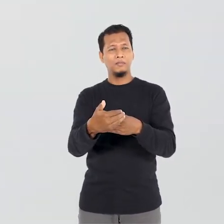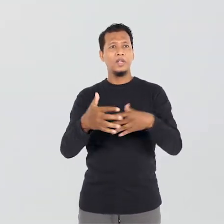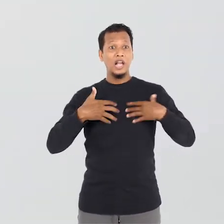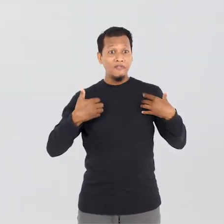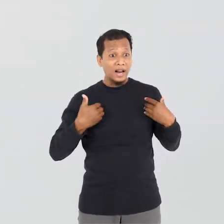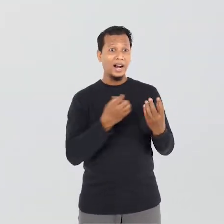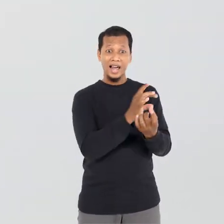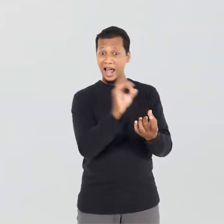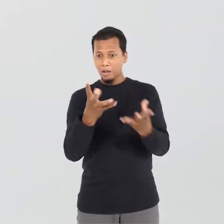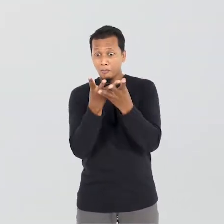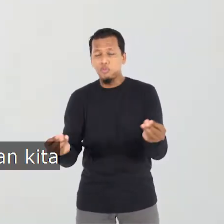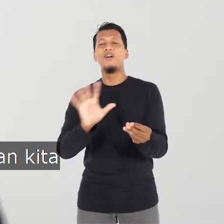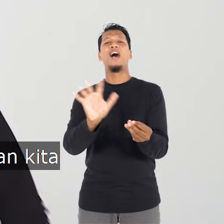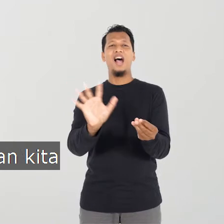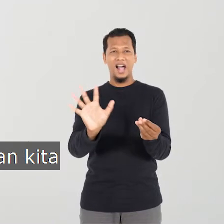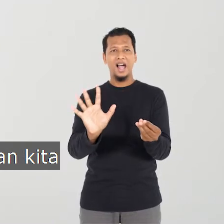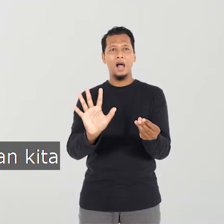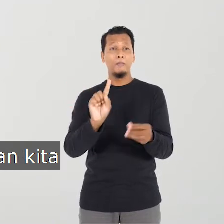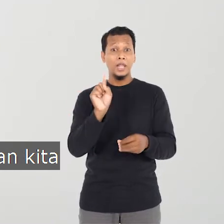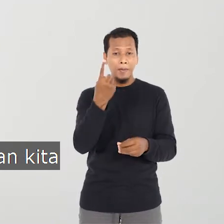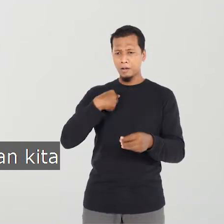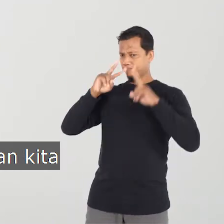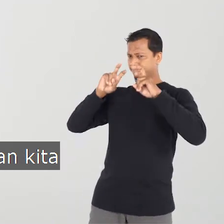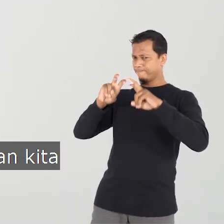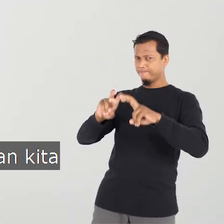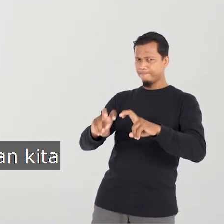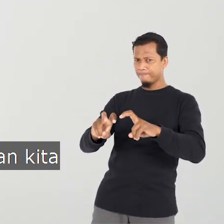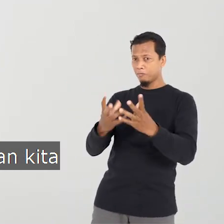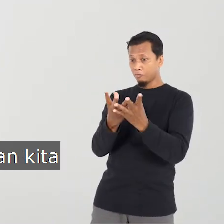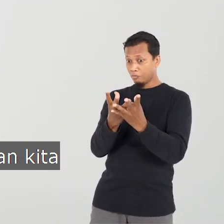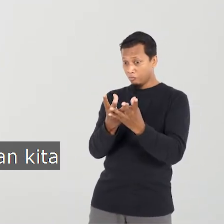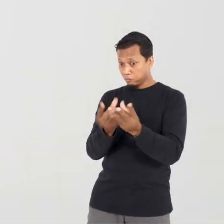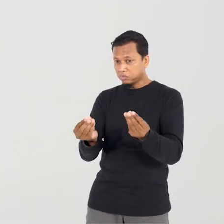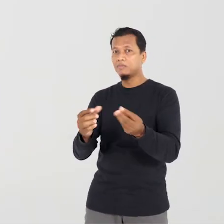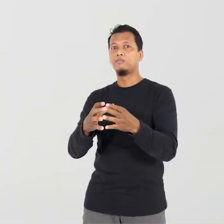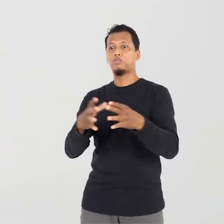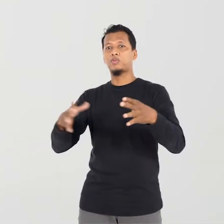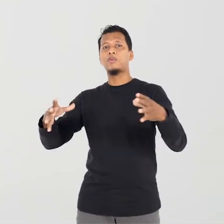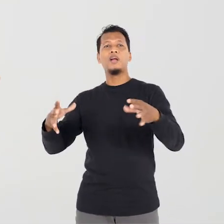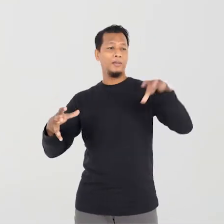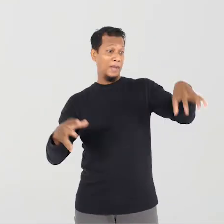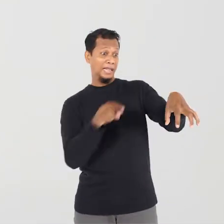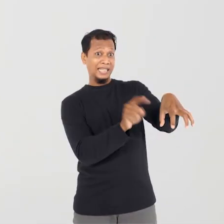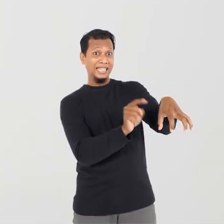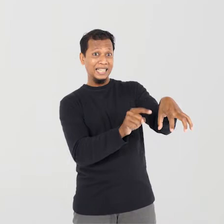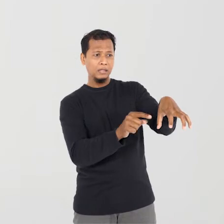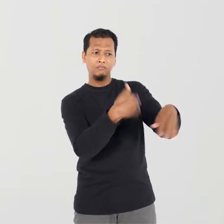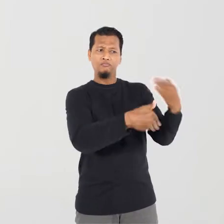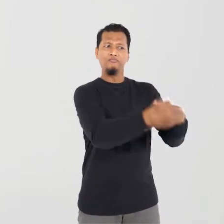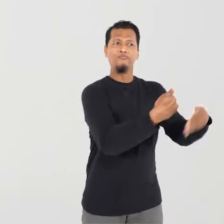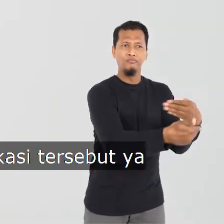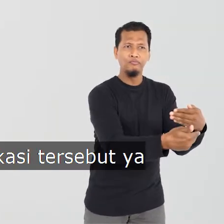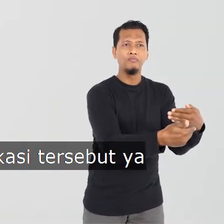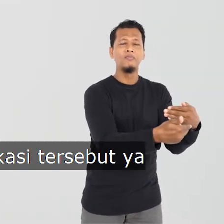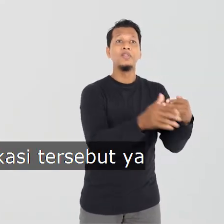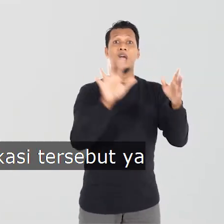Buat ngejaga biar nggak pada punah kan? Pertama, konservasi dan itu bisa build self-awareness. Melestarikan daerah tersebut, kawasan